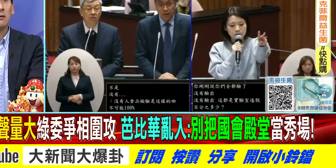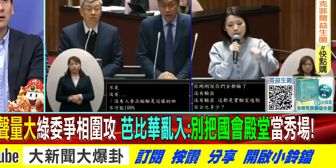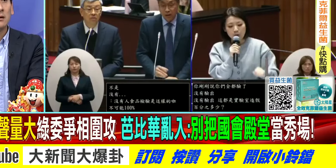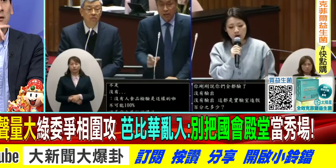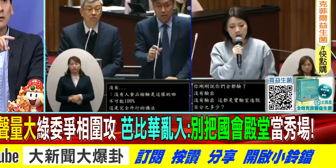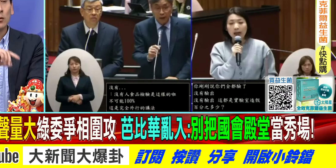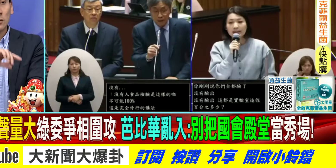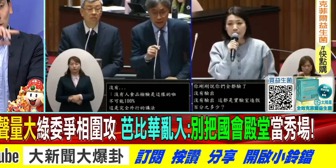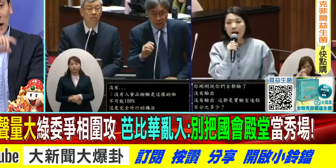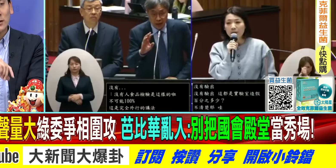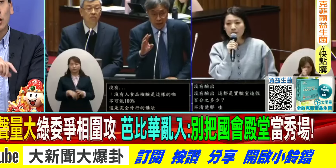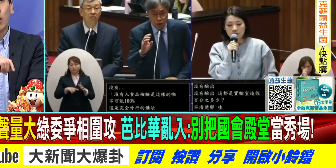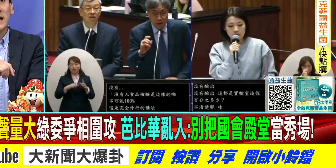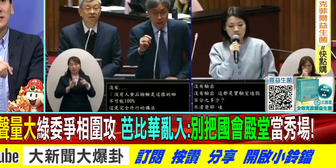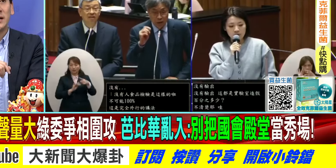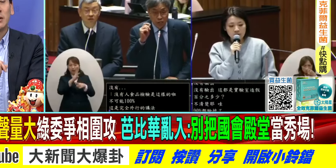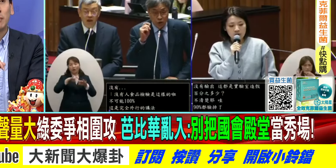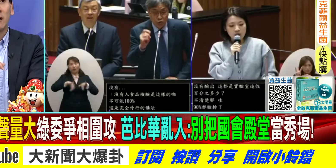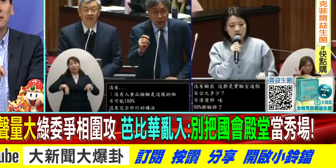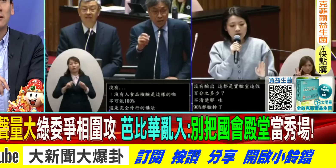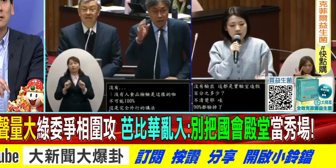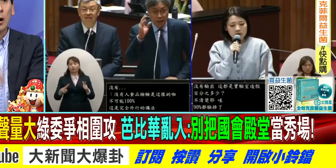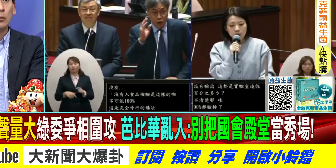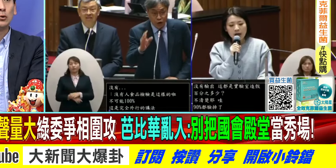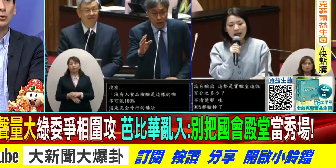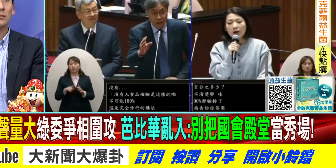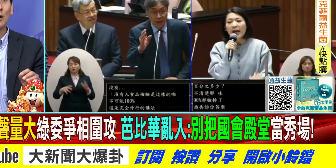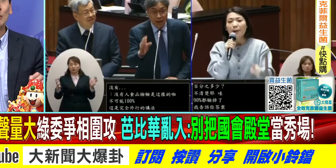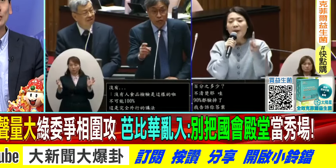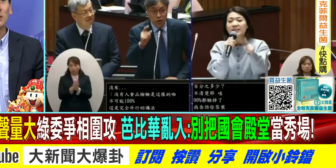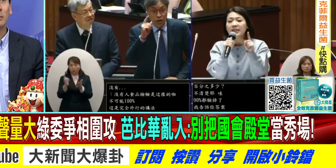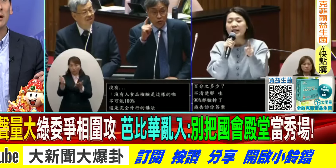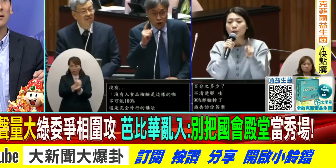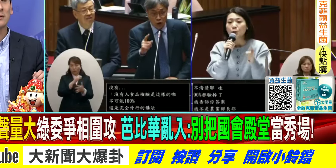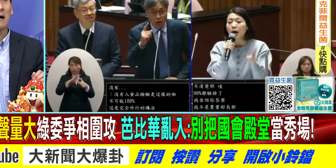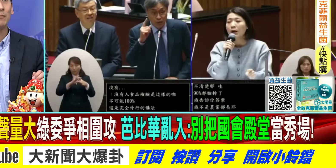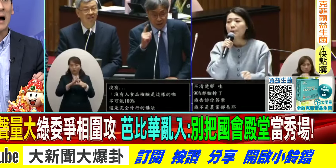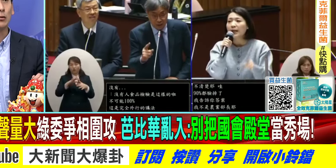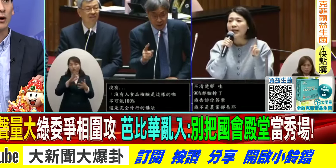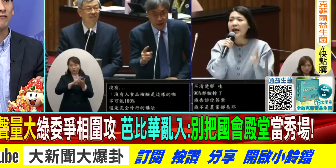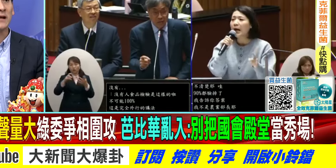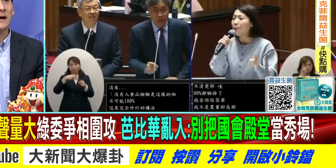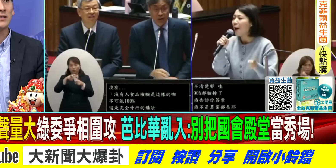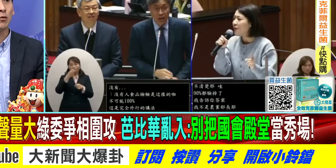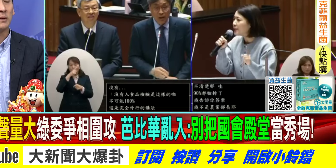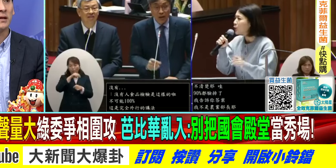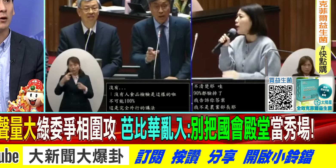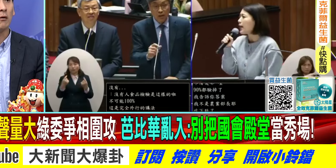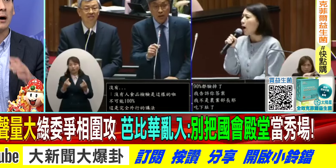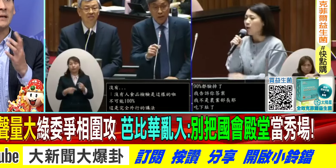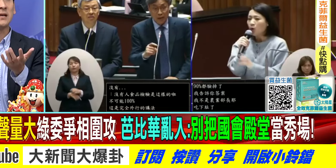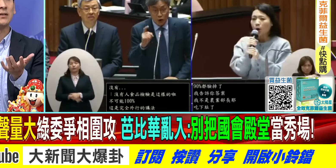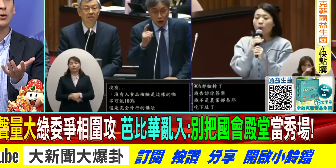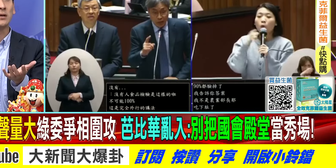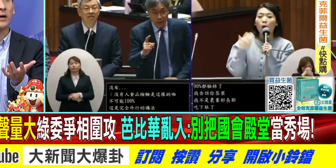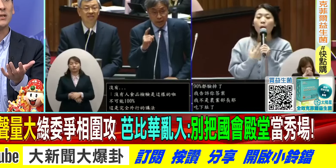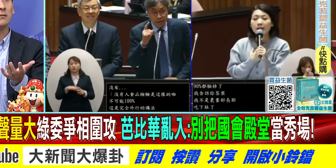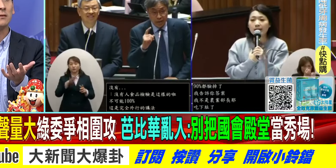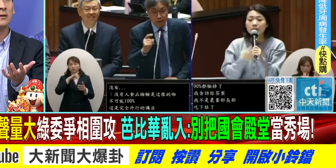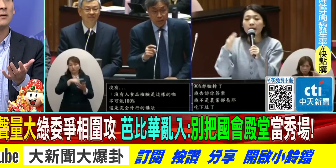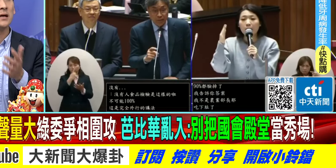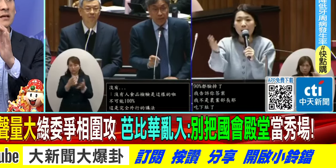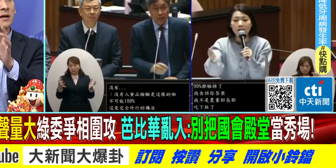前忽然用国家级的警报公布说什么大陆有飞弹经过我们的领空，后来被证实说那是